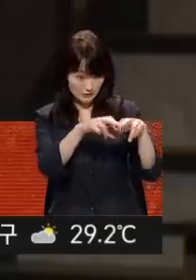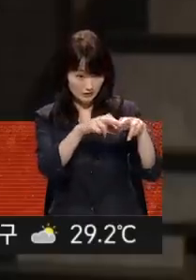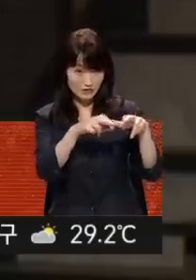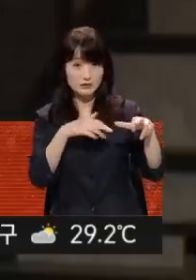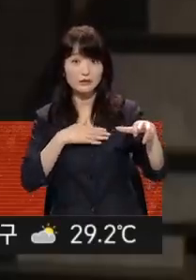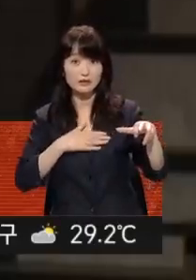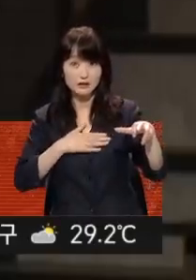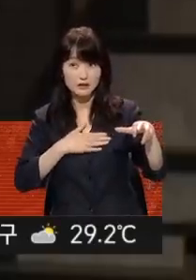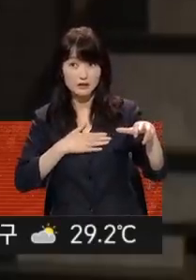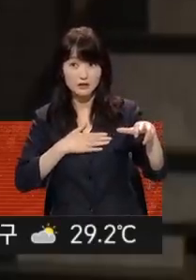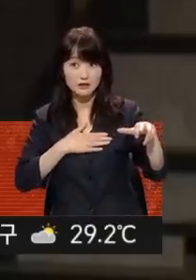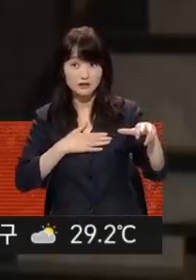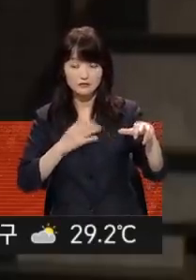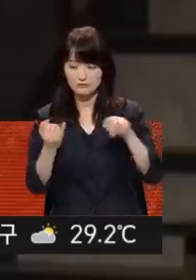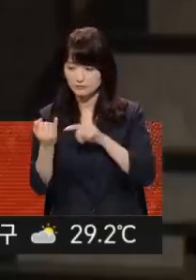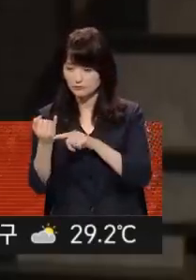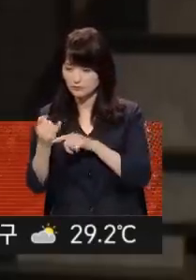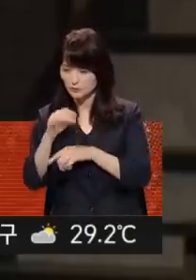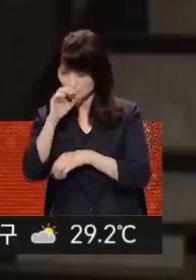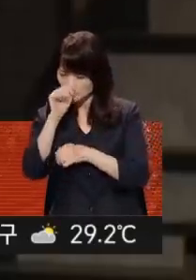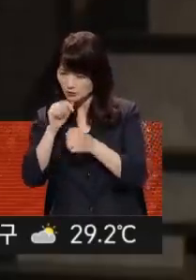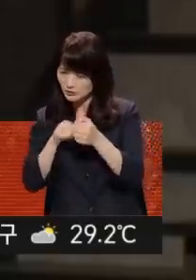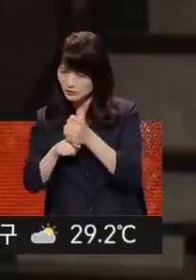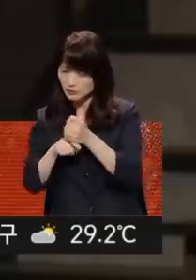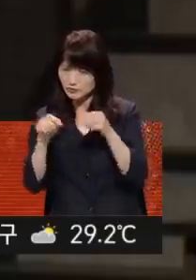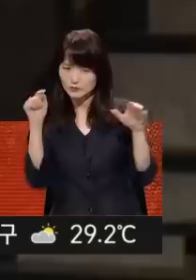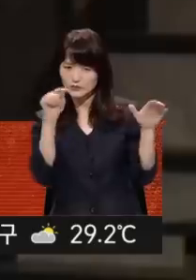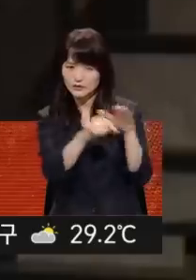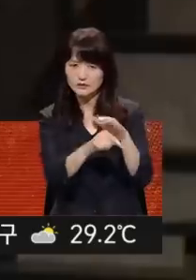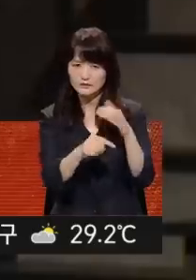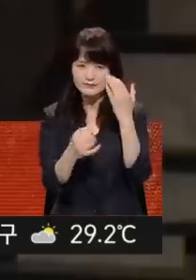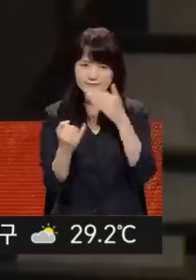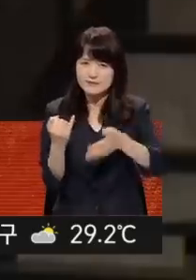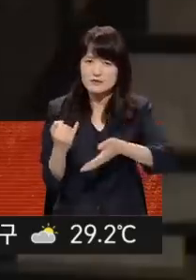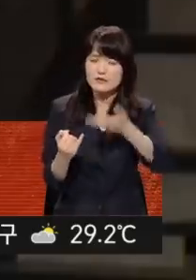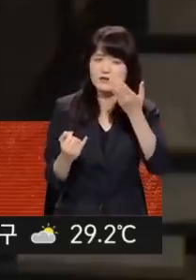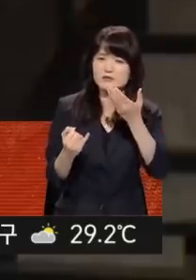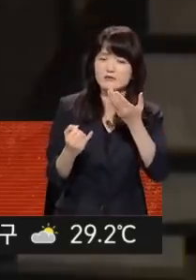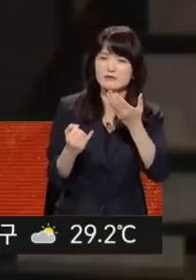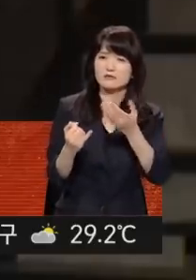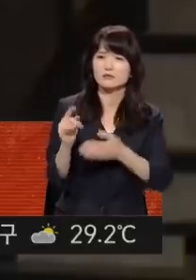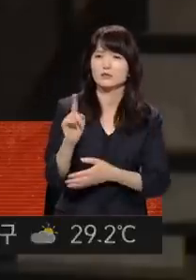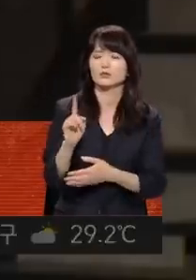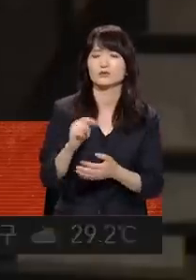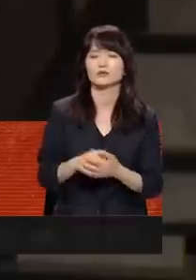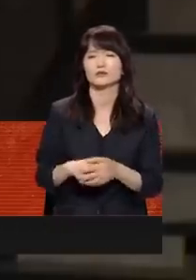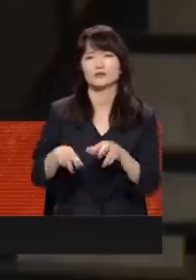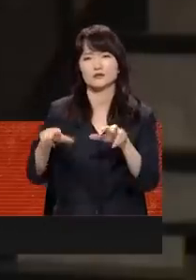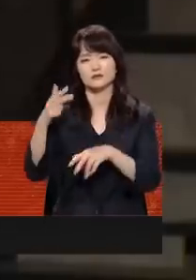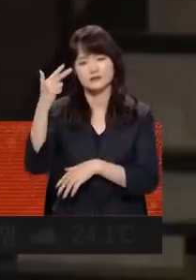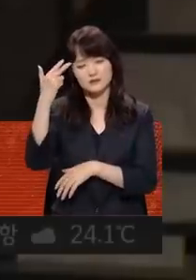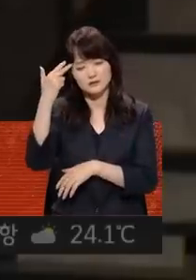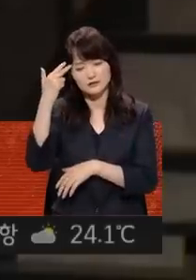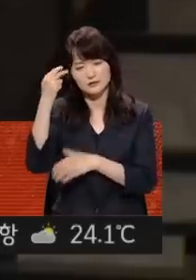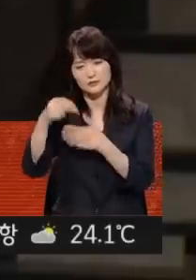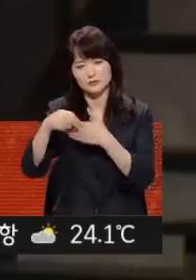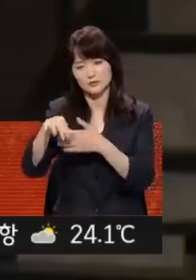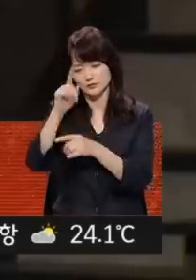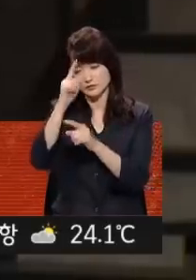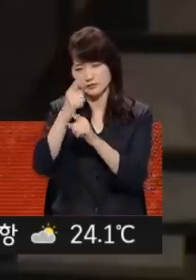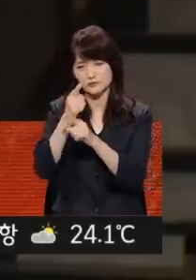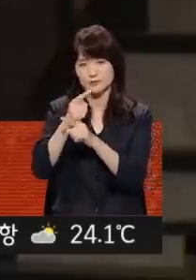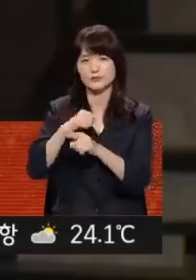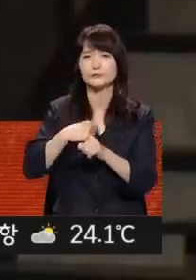알고 본인이 선에 의해서 갔다가 이런 식으로 이제 당했으니까 어떻게 보면은 지금 이제 정신과 치료를 갖다 받고 있고 현재